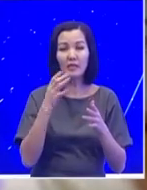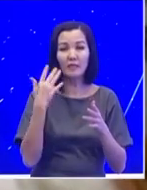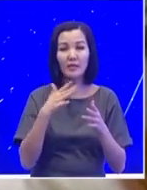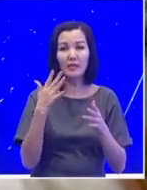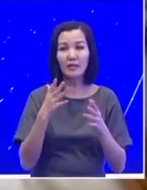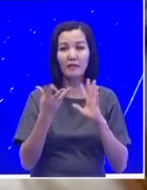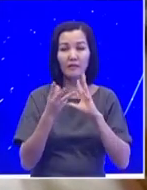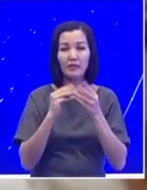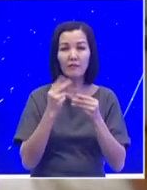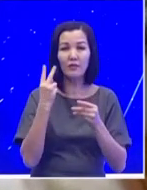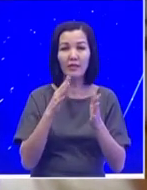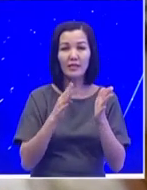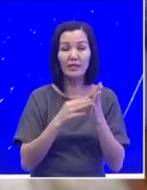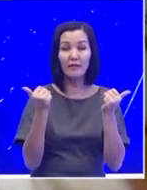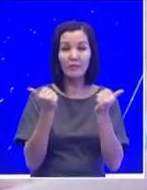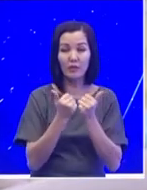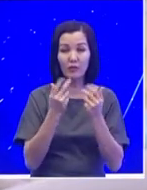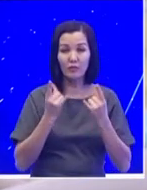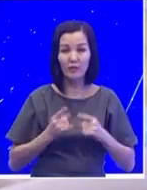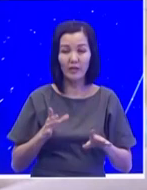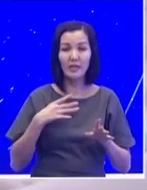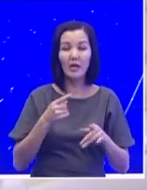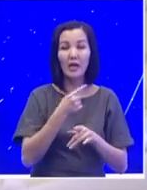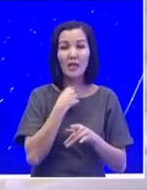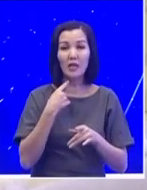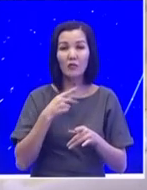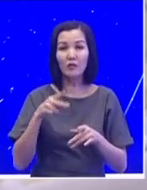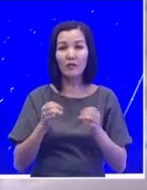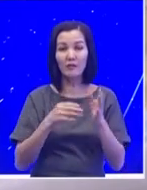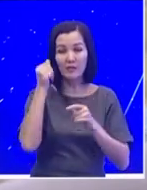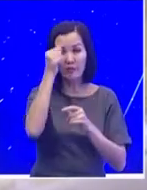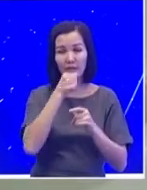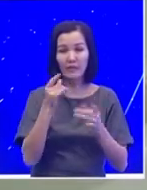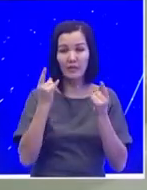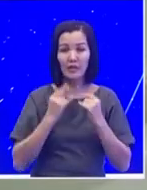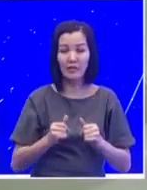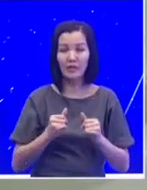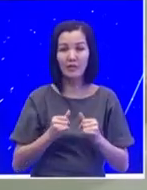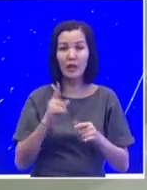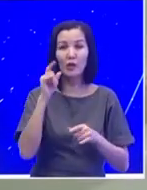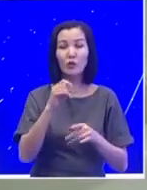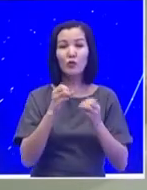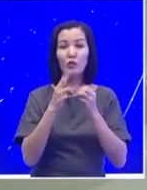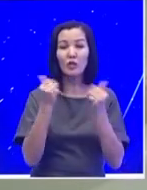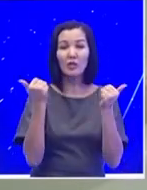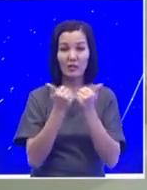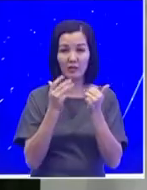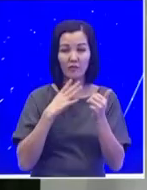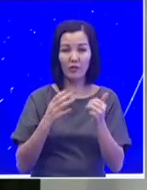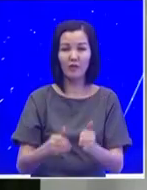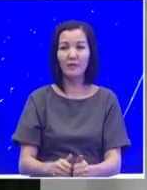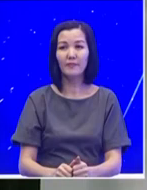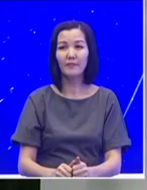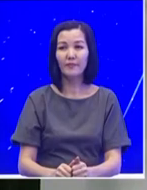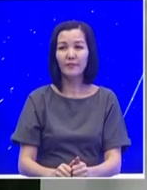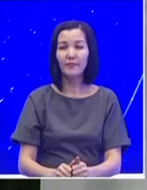здесь насчитывается 29 пар близнецов. К слову, в Талдыкургане в 2018 году родилось 114 пар двойни.